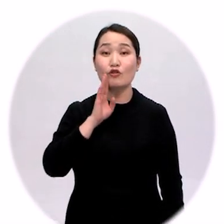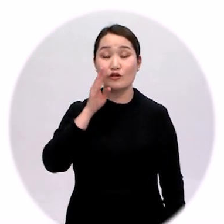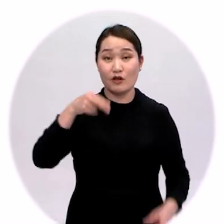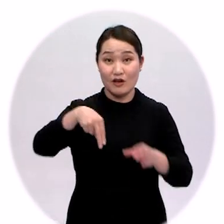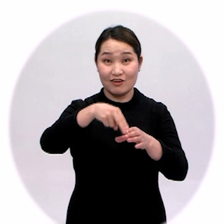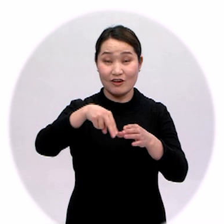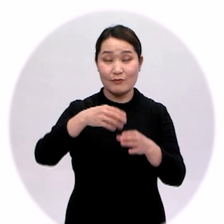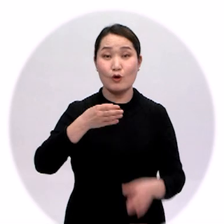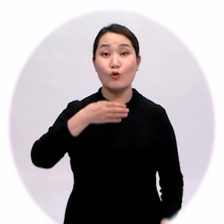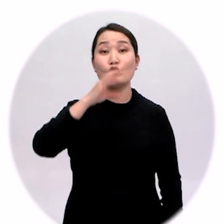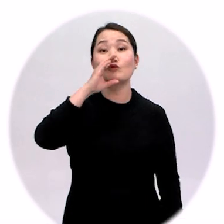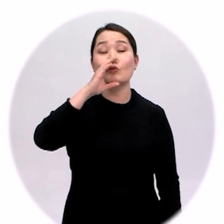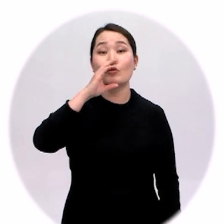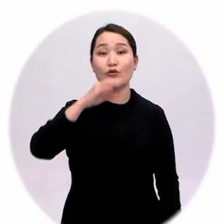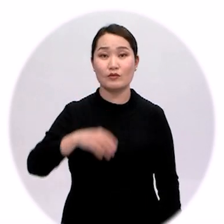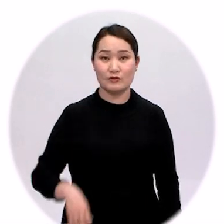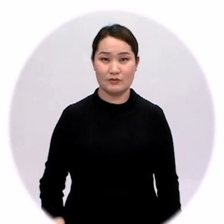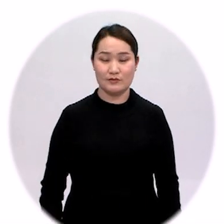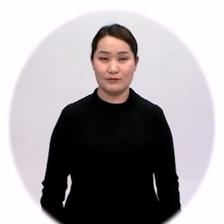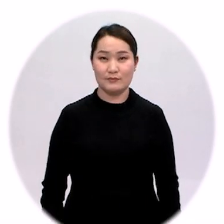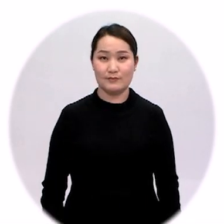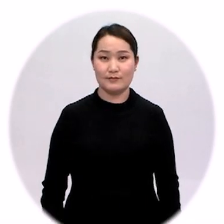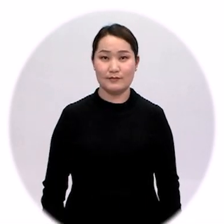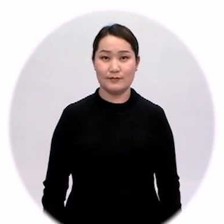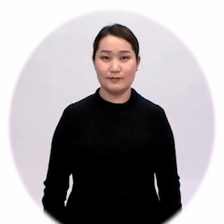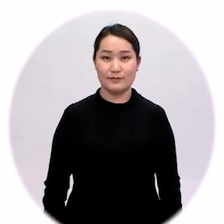Өглөө кофе уусна уу?